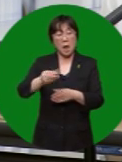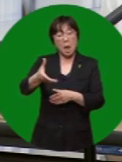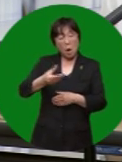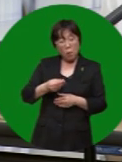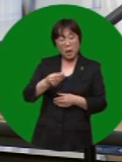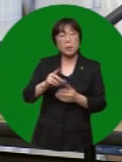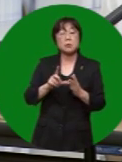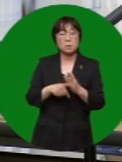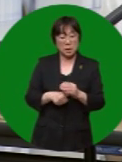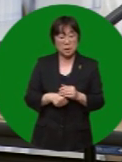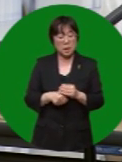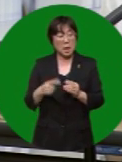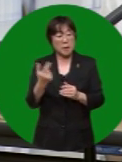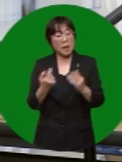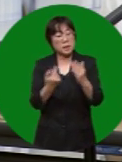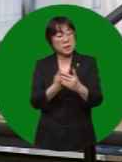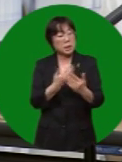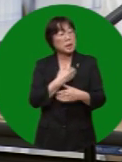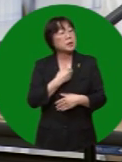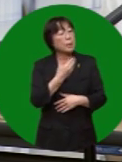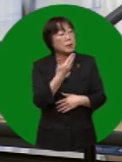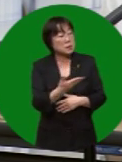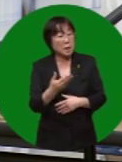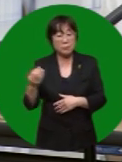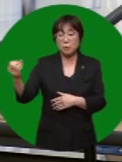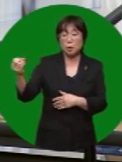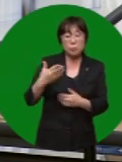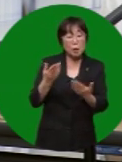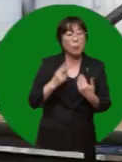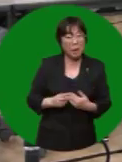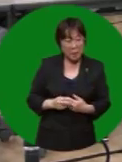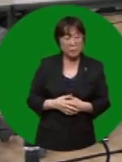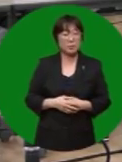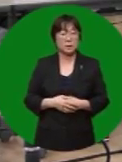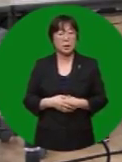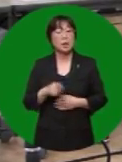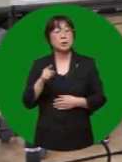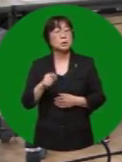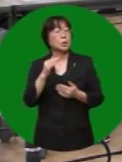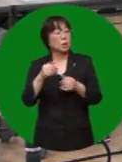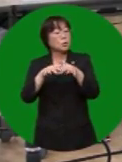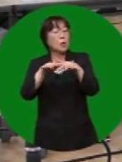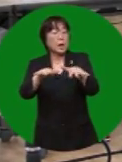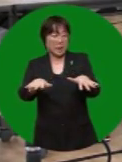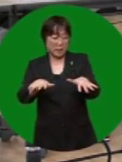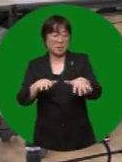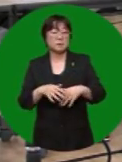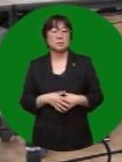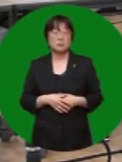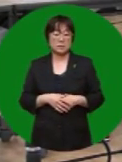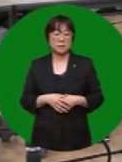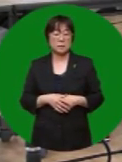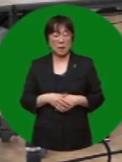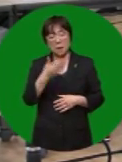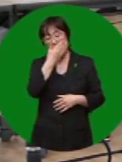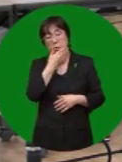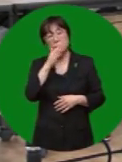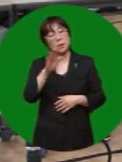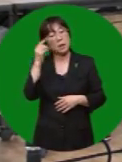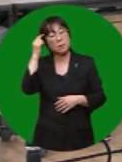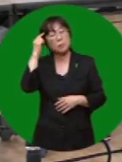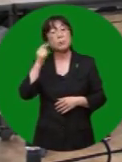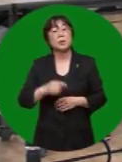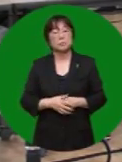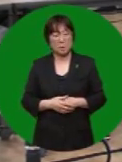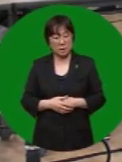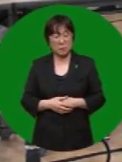探すときに耐震化できてますか、まずこの一言からみたいな、こういったものを流行らせていただくというのが重要なんではない